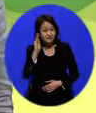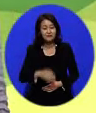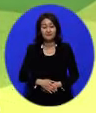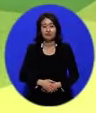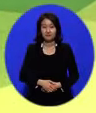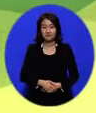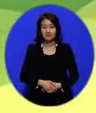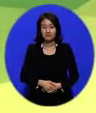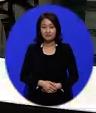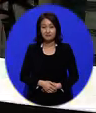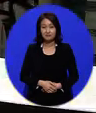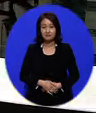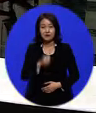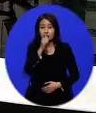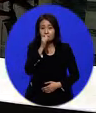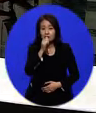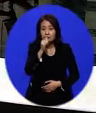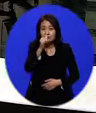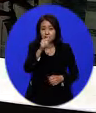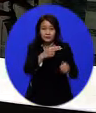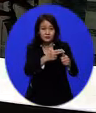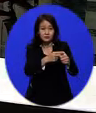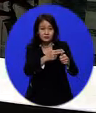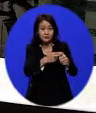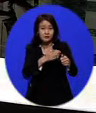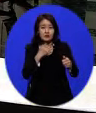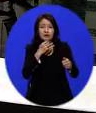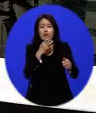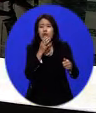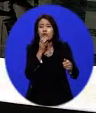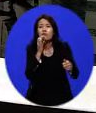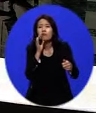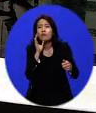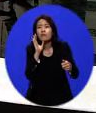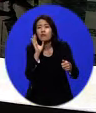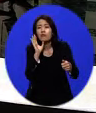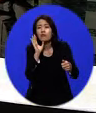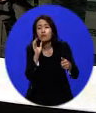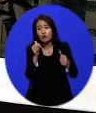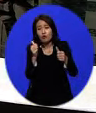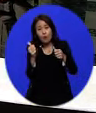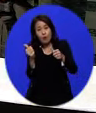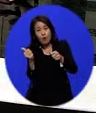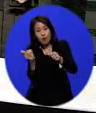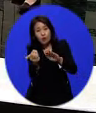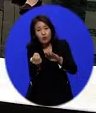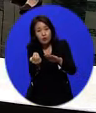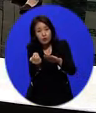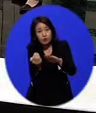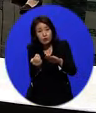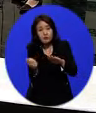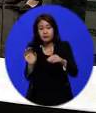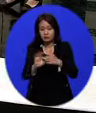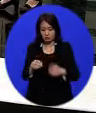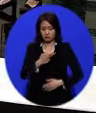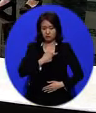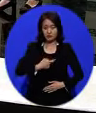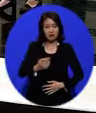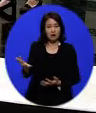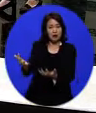훌륭한 스승이 연세가 들어서 돌아가시 상황이 되었어요. 그러면 많은